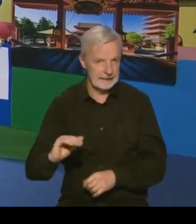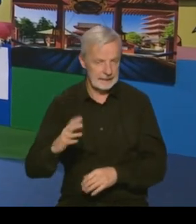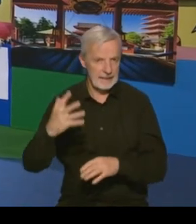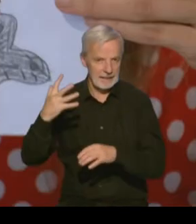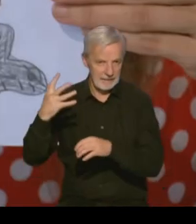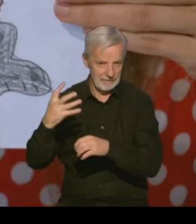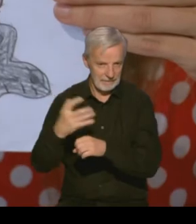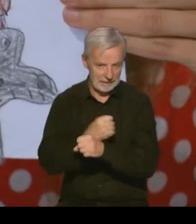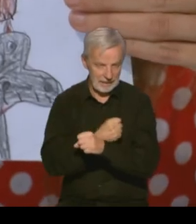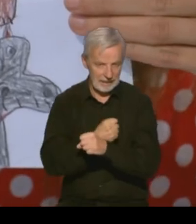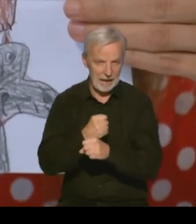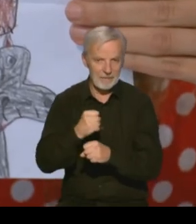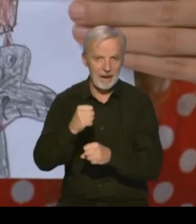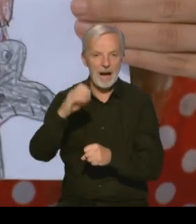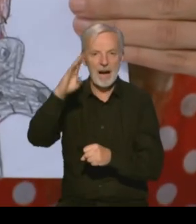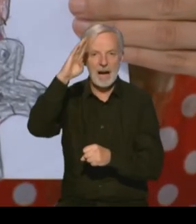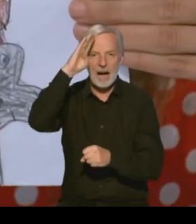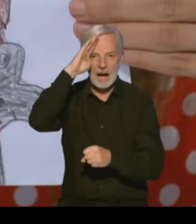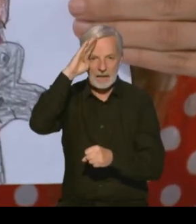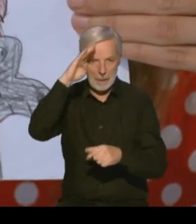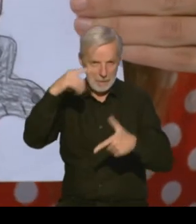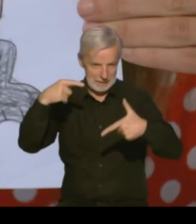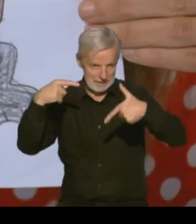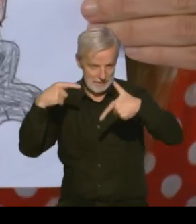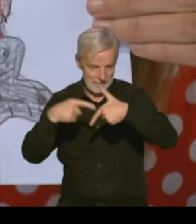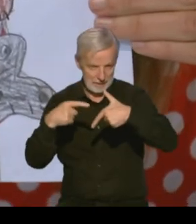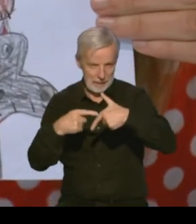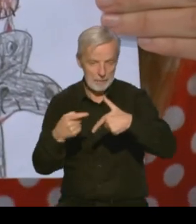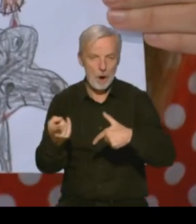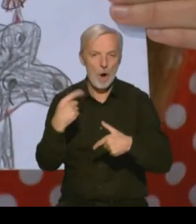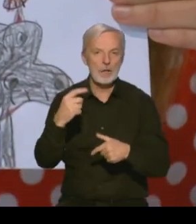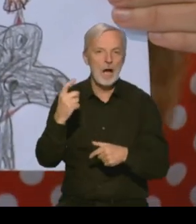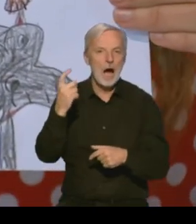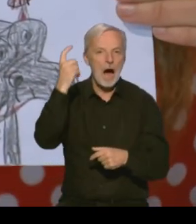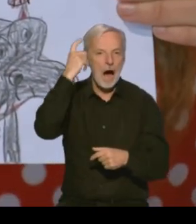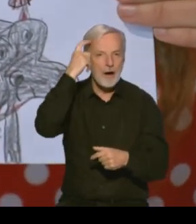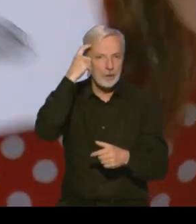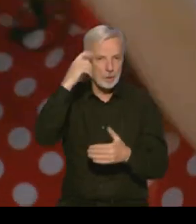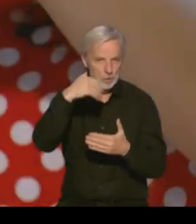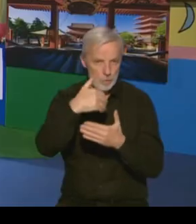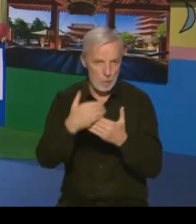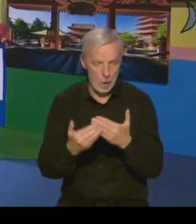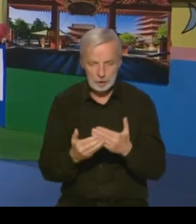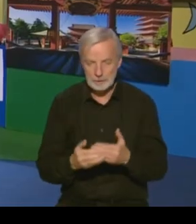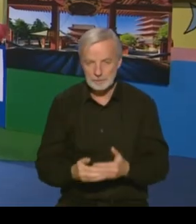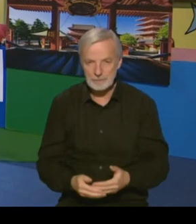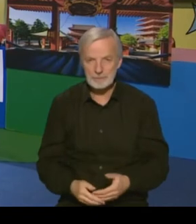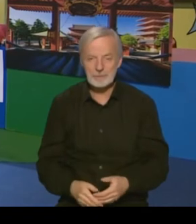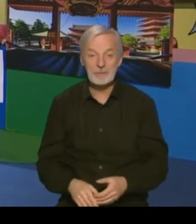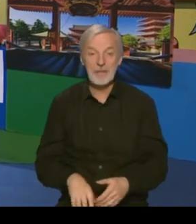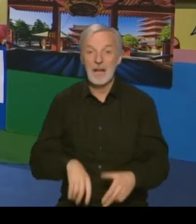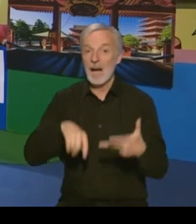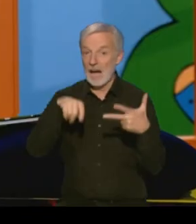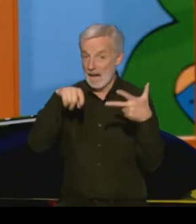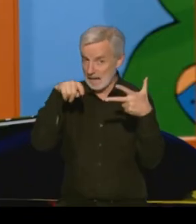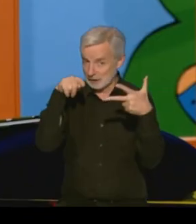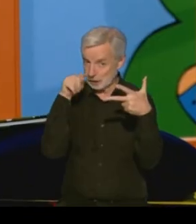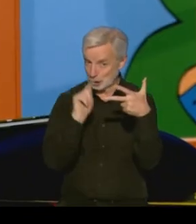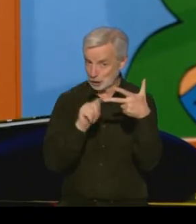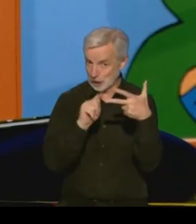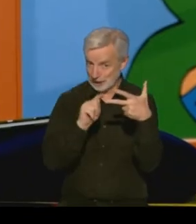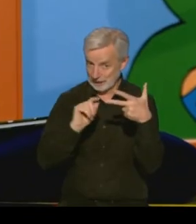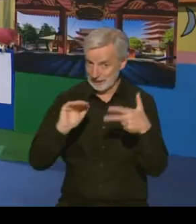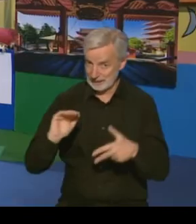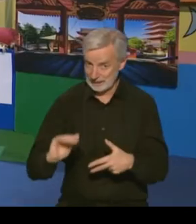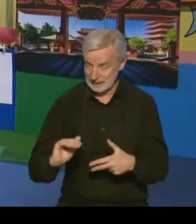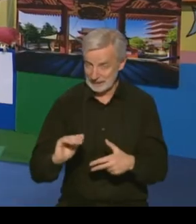je Filip Endrle z Havlíčkova Brodu. Jubíčko! A třetí